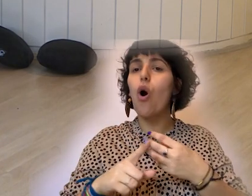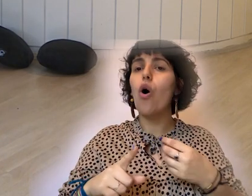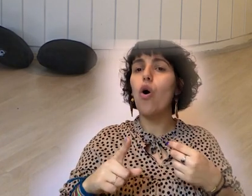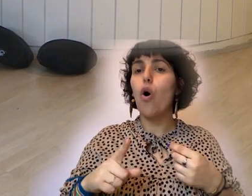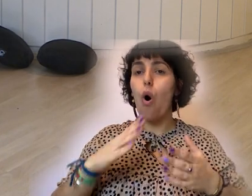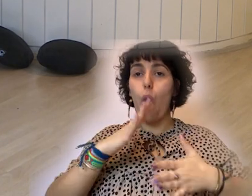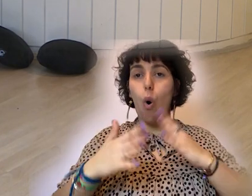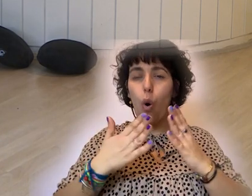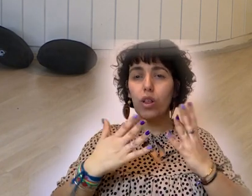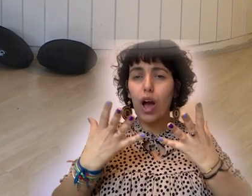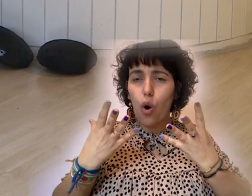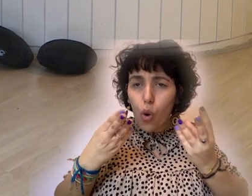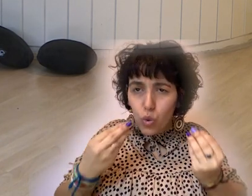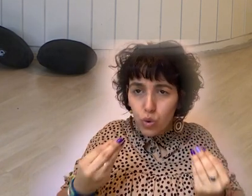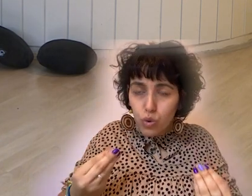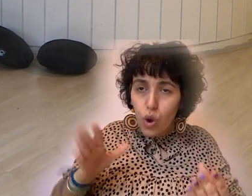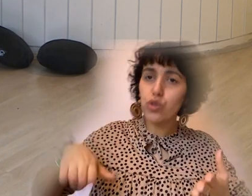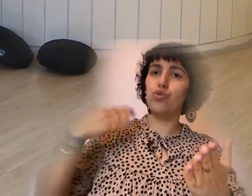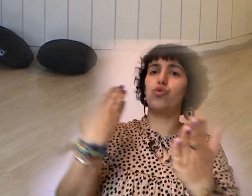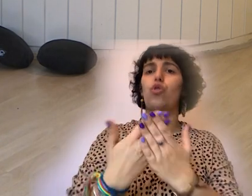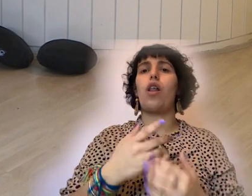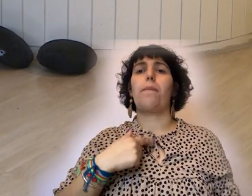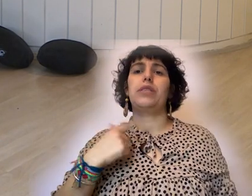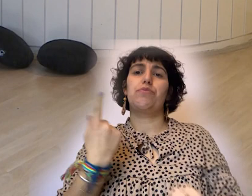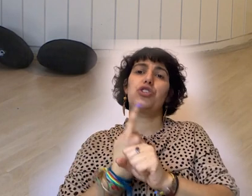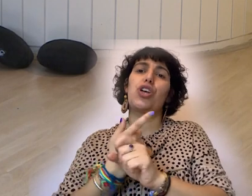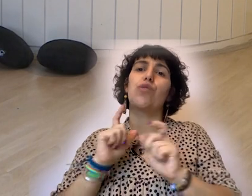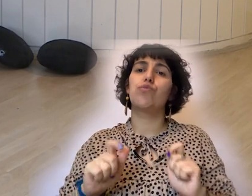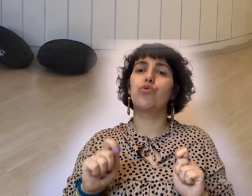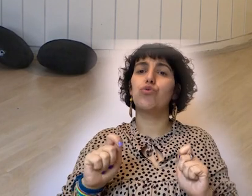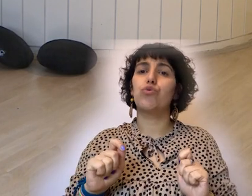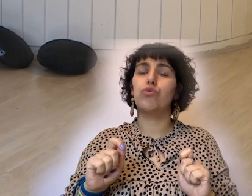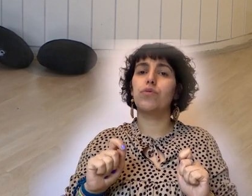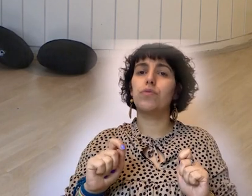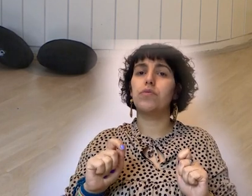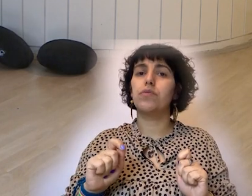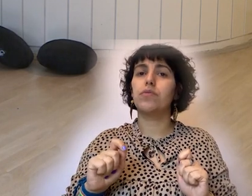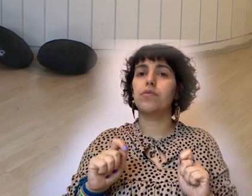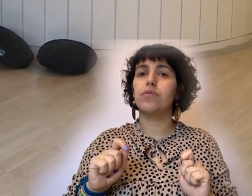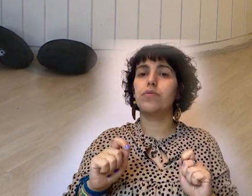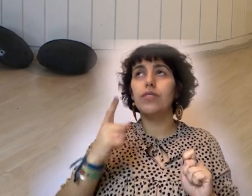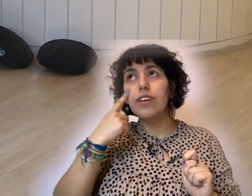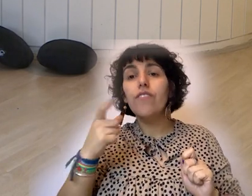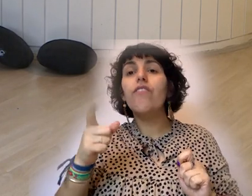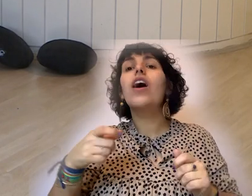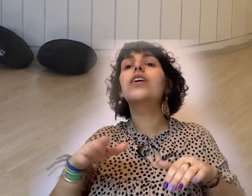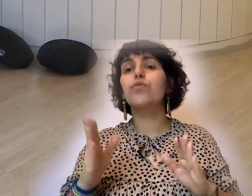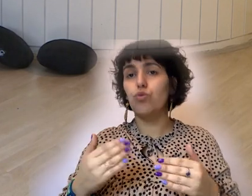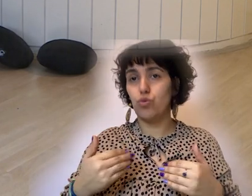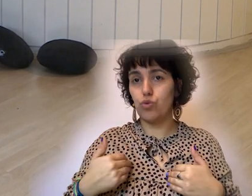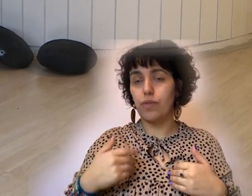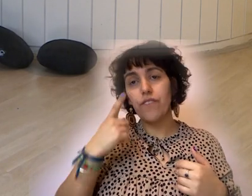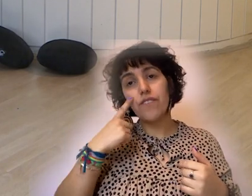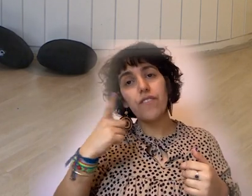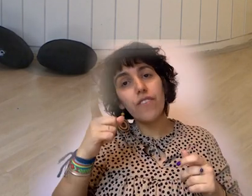gerçekleşene kadar biz bir şey yapmıyoruz Çünkü ya durumun farkına varamıyoruz ya da durumu yok sayıyoruz 2 saat da çok